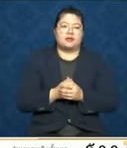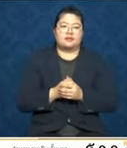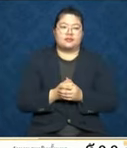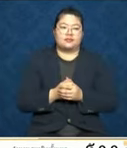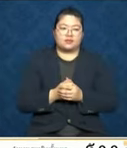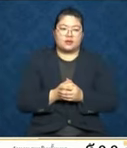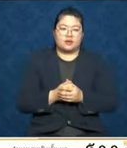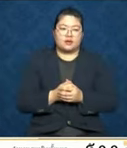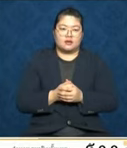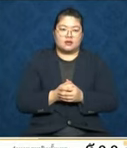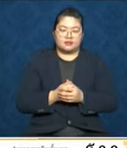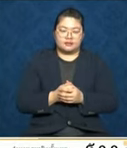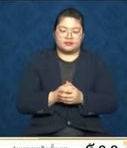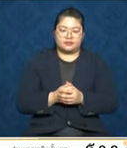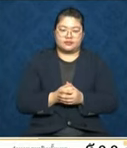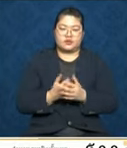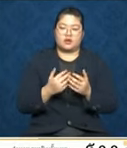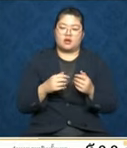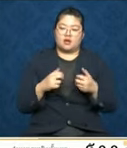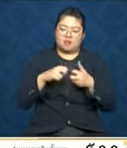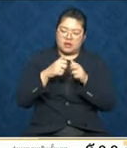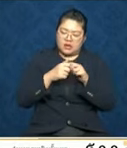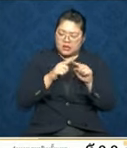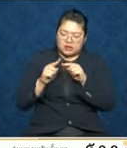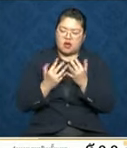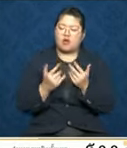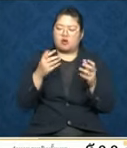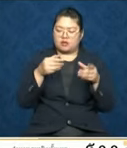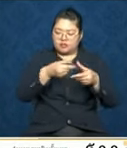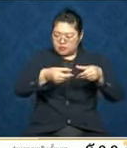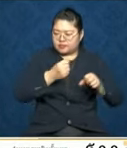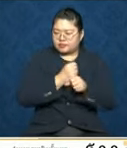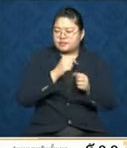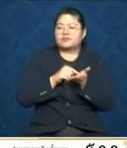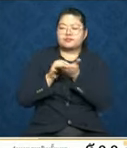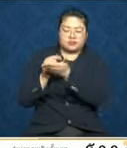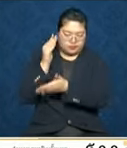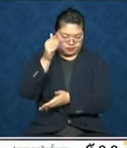าหรือในประเด็นอื่นกระผมจะร่างเป็นหนังสือกราบเรียนต่อท่านประธานต่อไปขอบคุณครับ